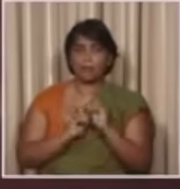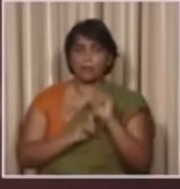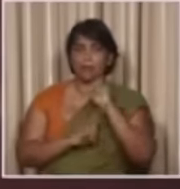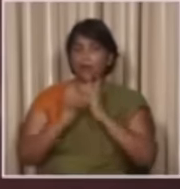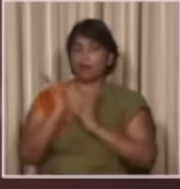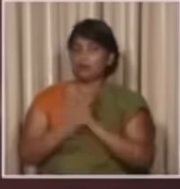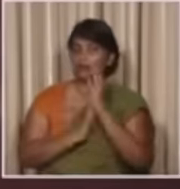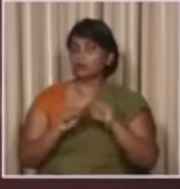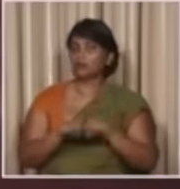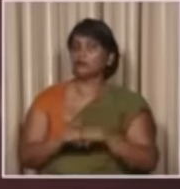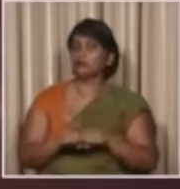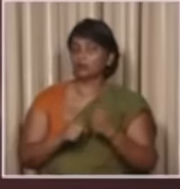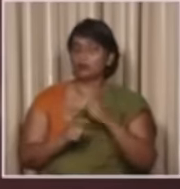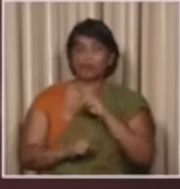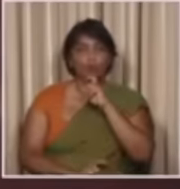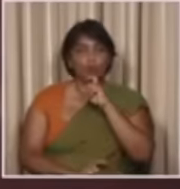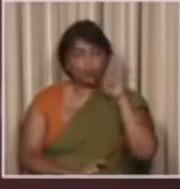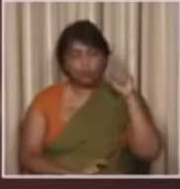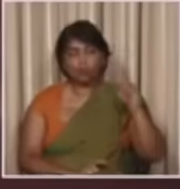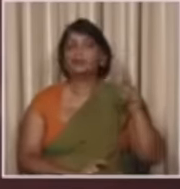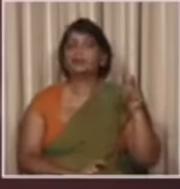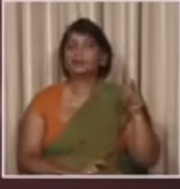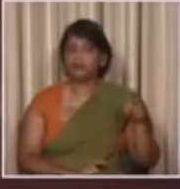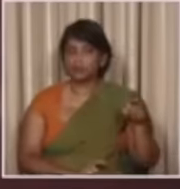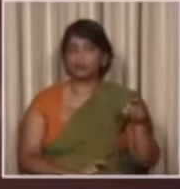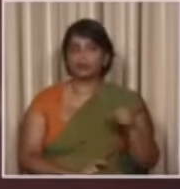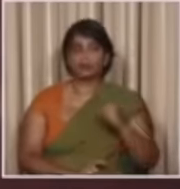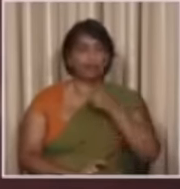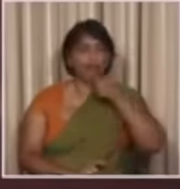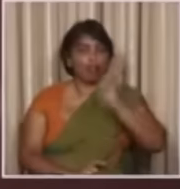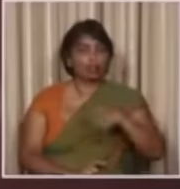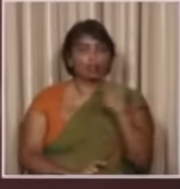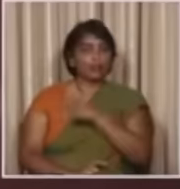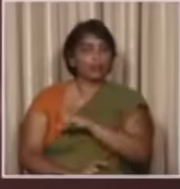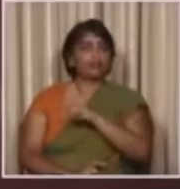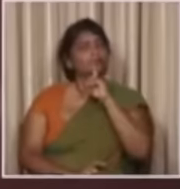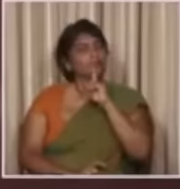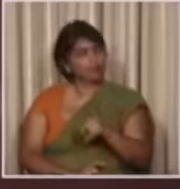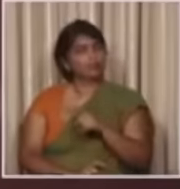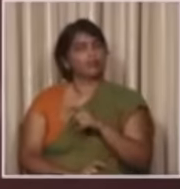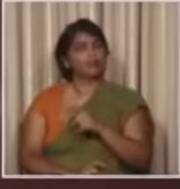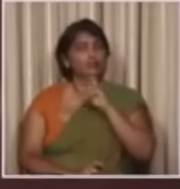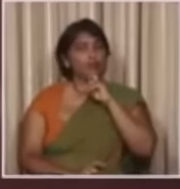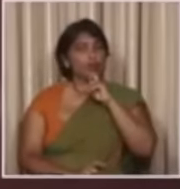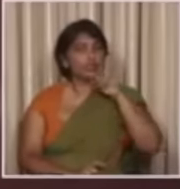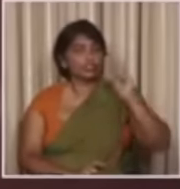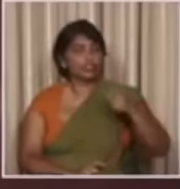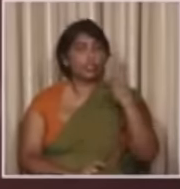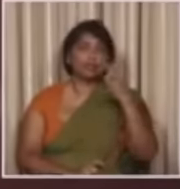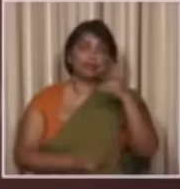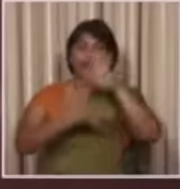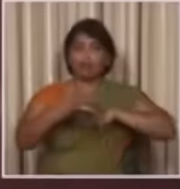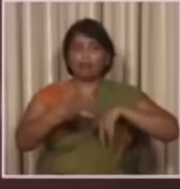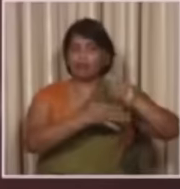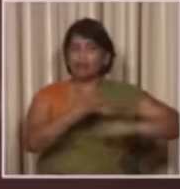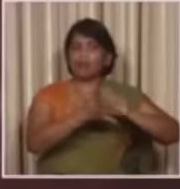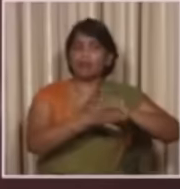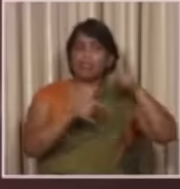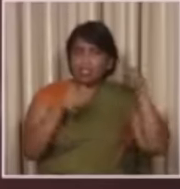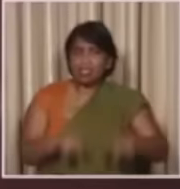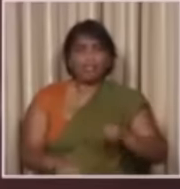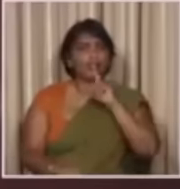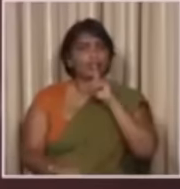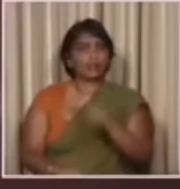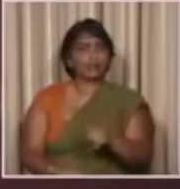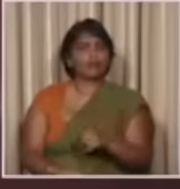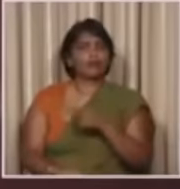අරපසද කඩකිරීමක් උසාවියක තියෙන දීම්පු නැති නඩු තීන්දුවක් මෙතුමා කියනවා විනිසුරු දෙන්නෙක් ලියලා ඉවරයි කියලා දැනුත් කිව්වා